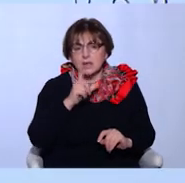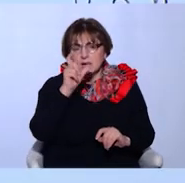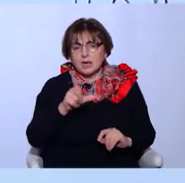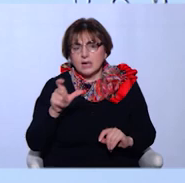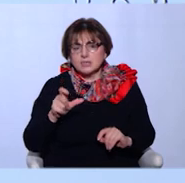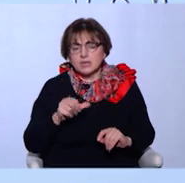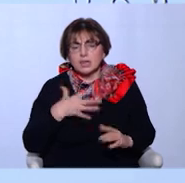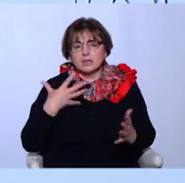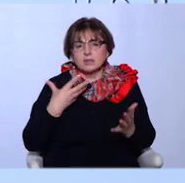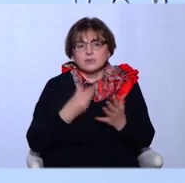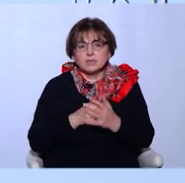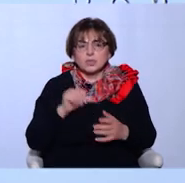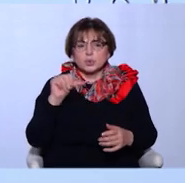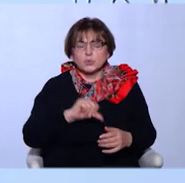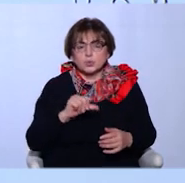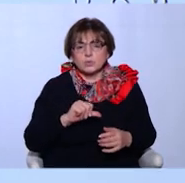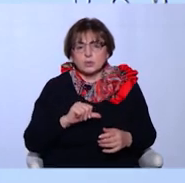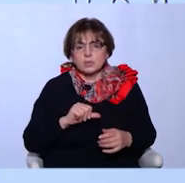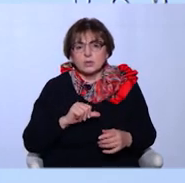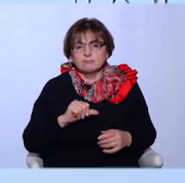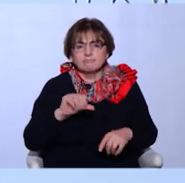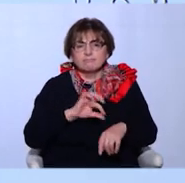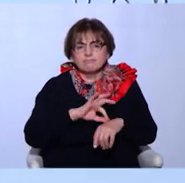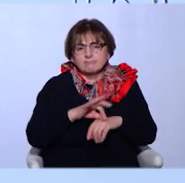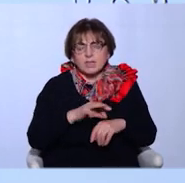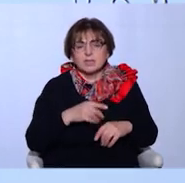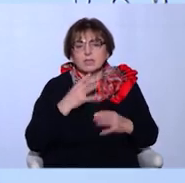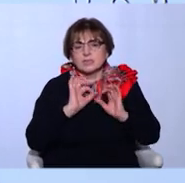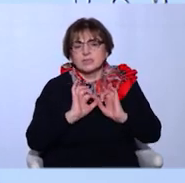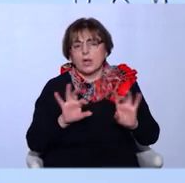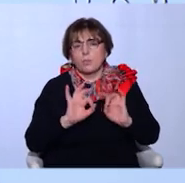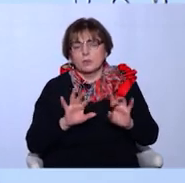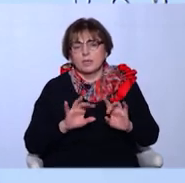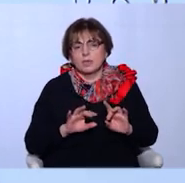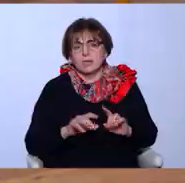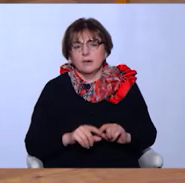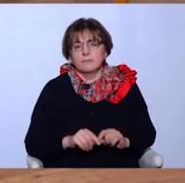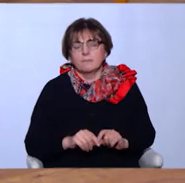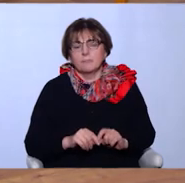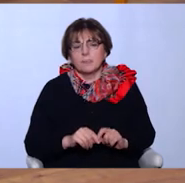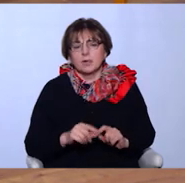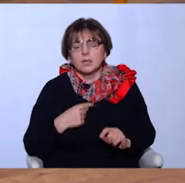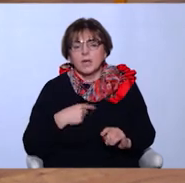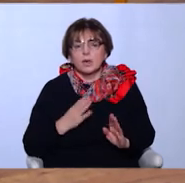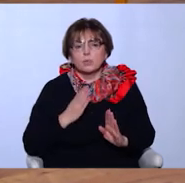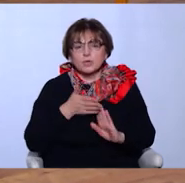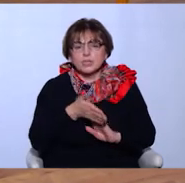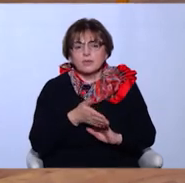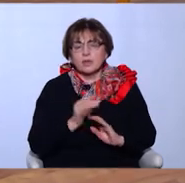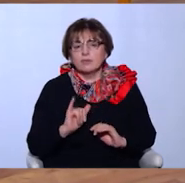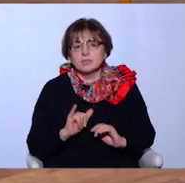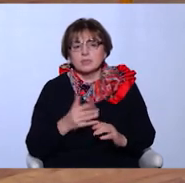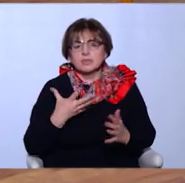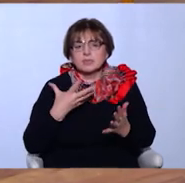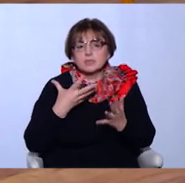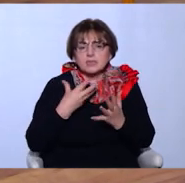კაცთაგან თვისი აუგი საზარლად საუბნელია. აი ასე შევყავართ გურამიშვილს